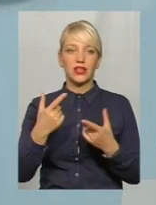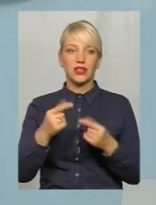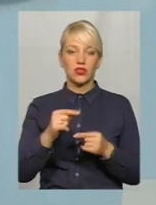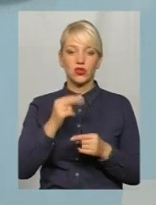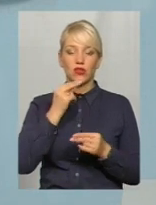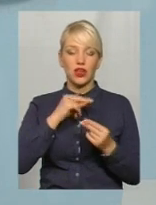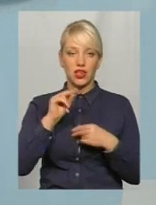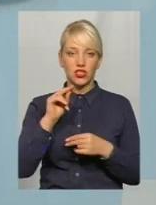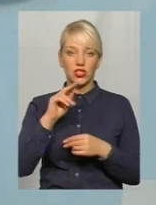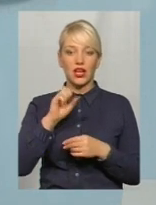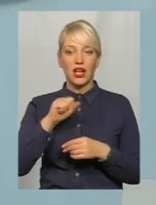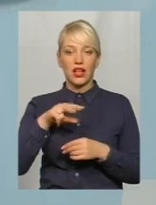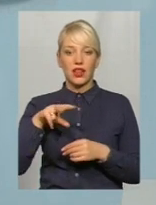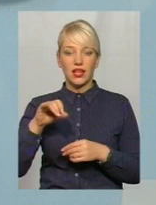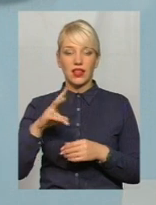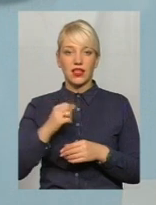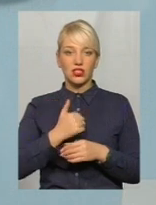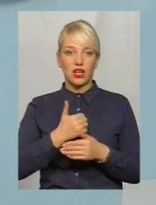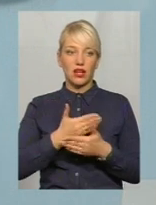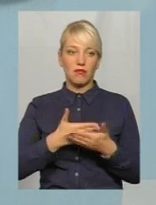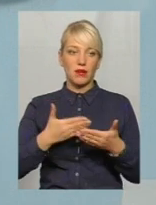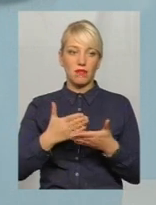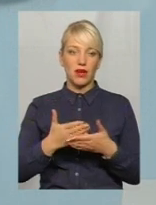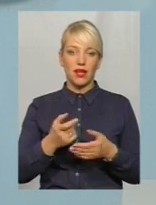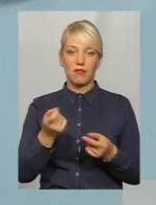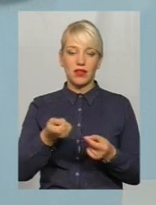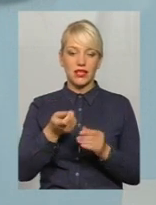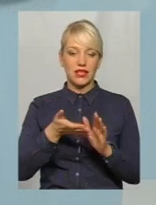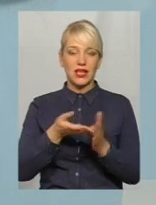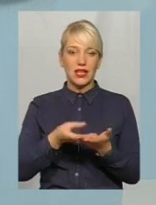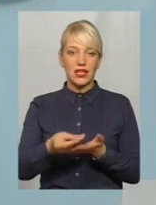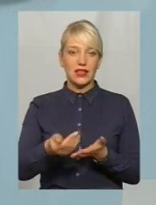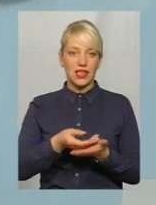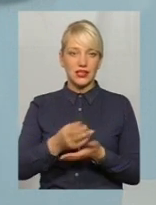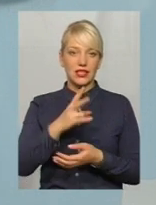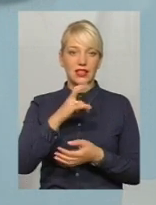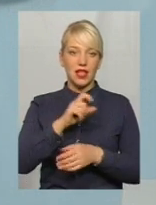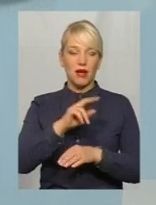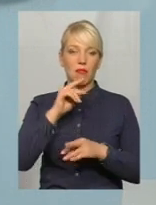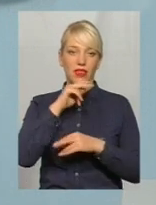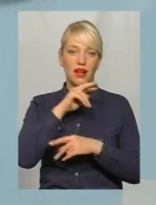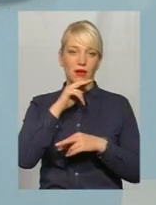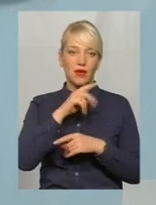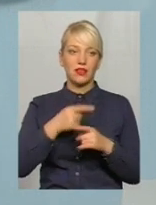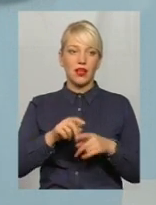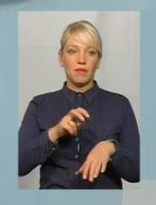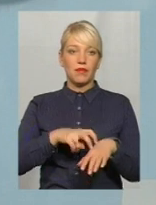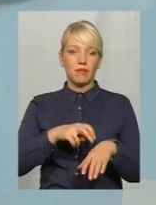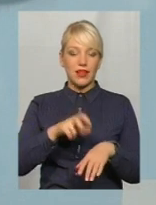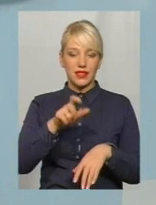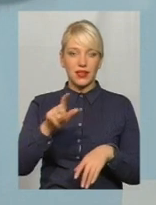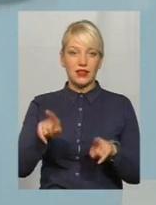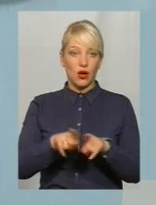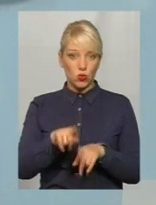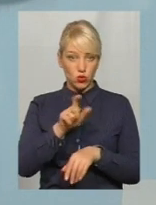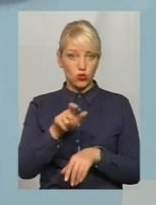краще. Але, на жаль, ми маємо і дуже низькі видатки на медикаменти. Я хотіла би сказати, що медики теж люди, як не